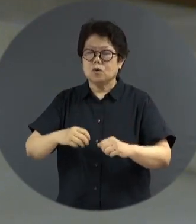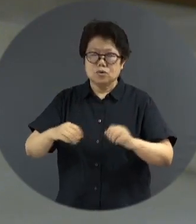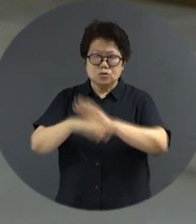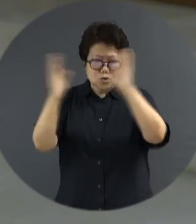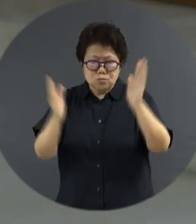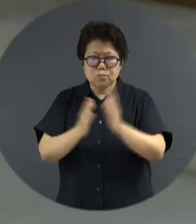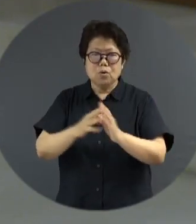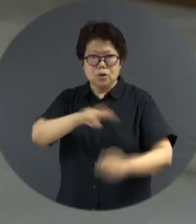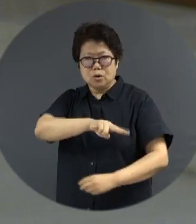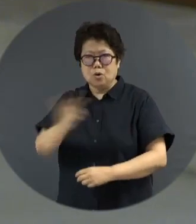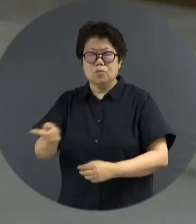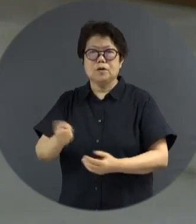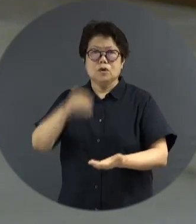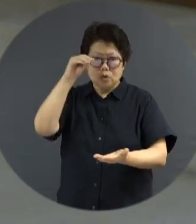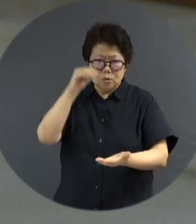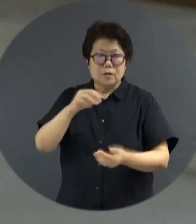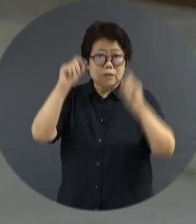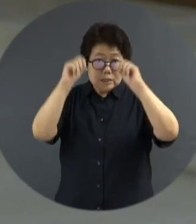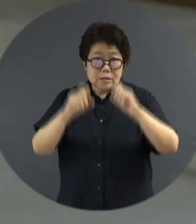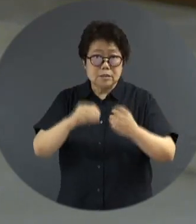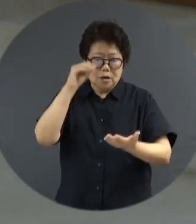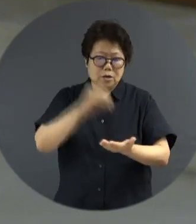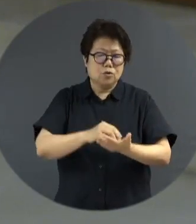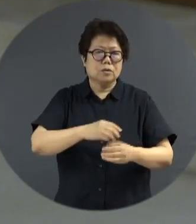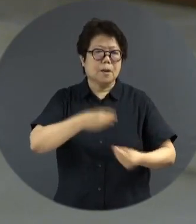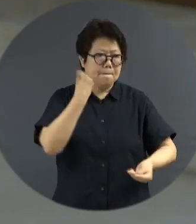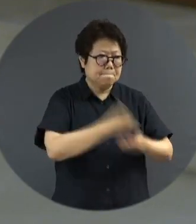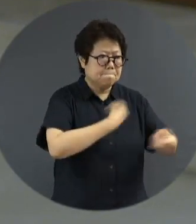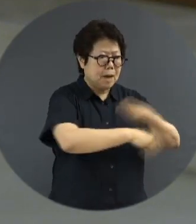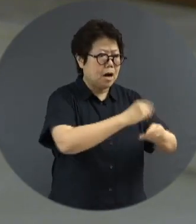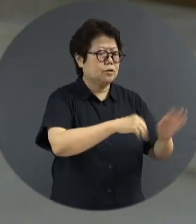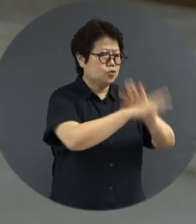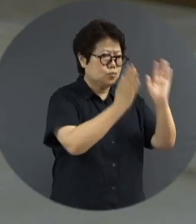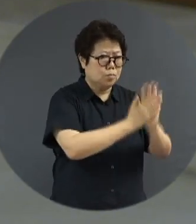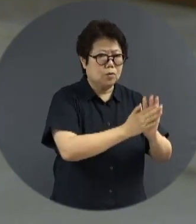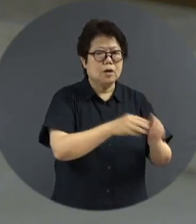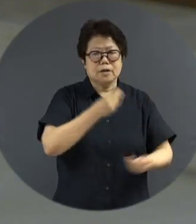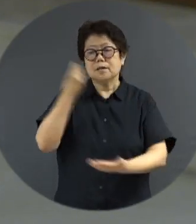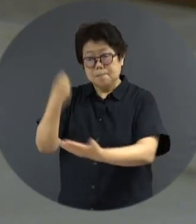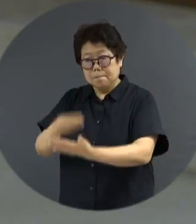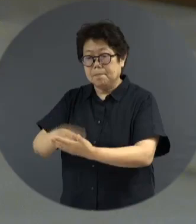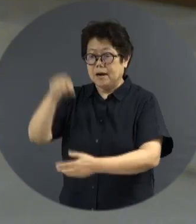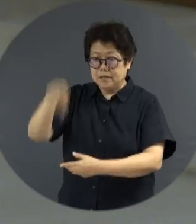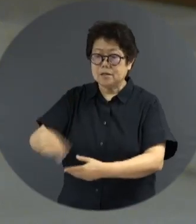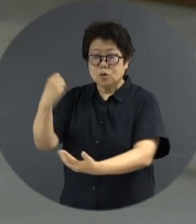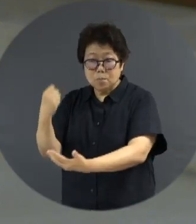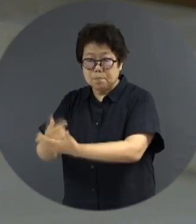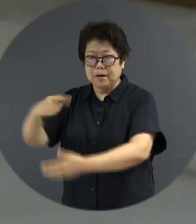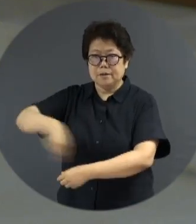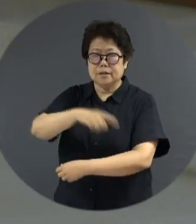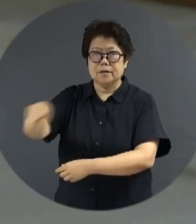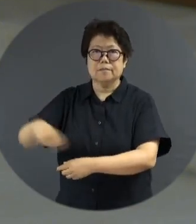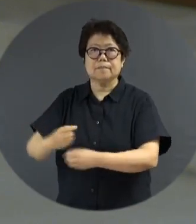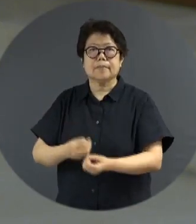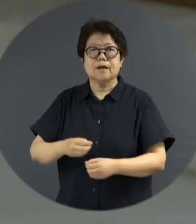这个就是决定变卖所有的一切而买那块地的意思。撒在海里面的网，这个譬